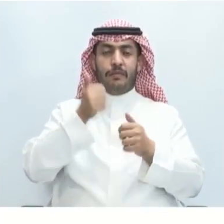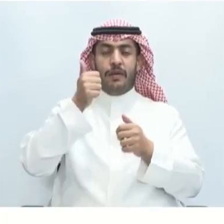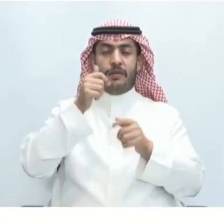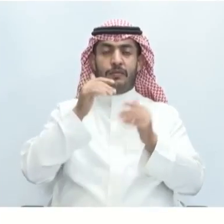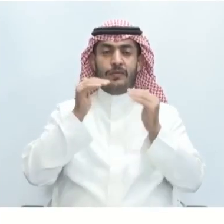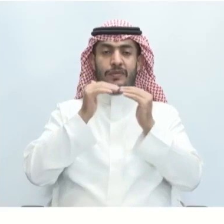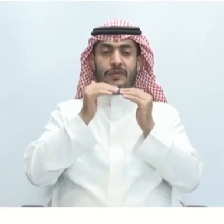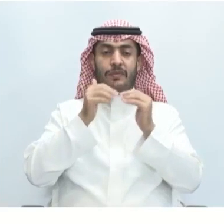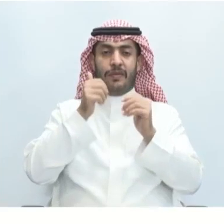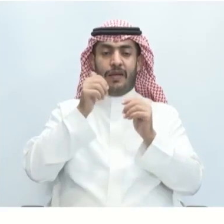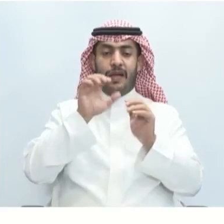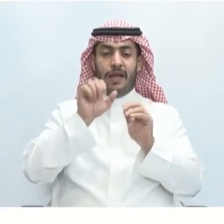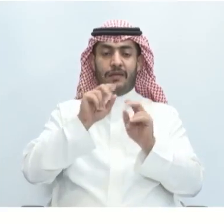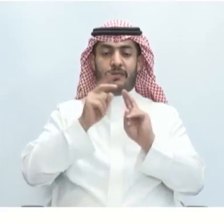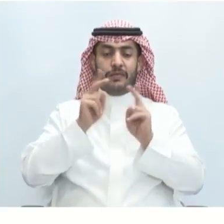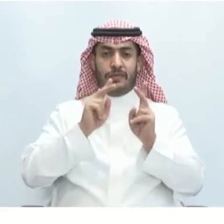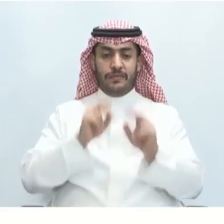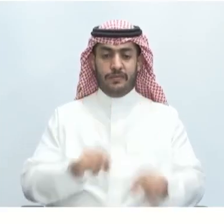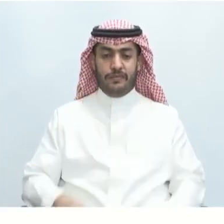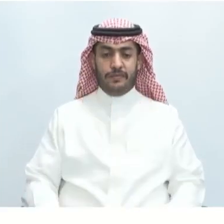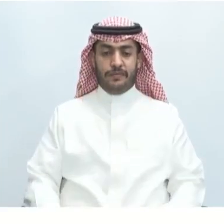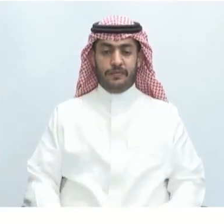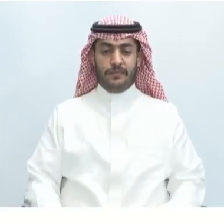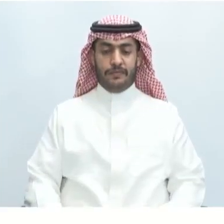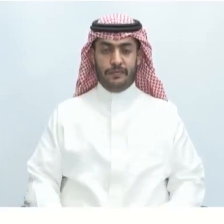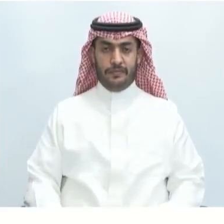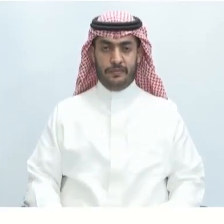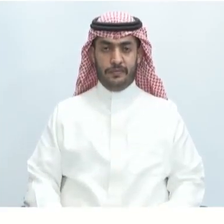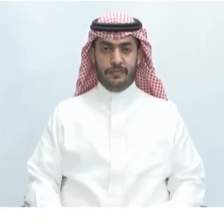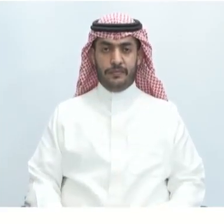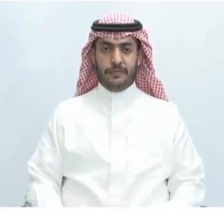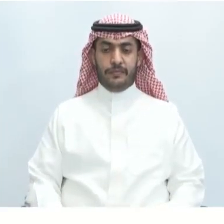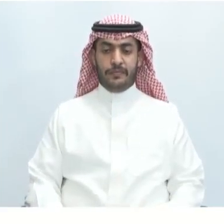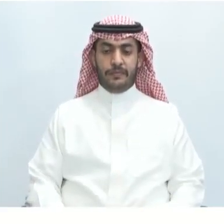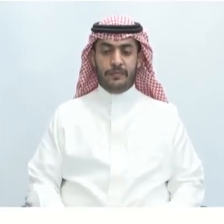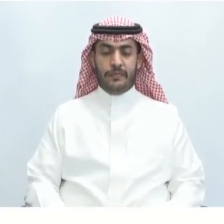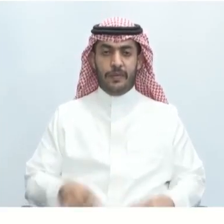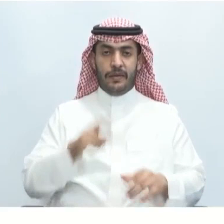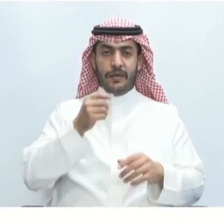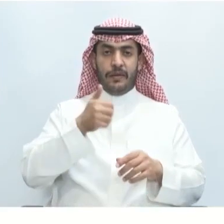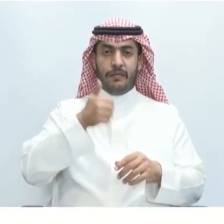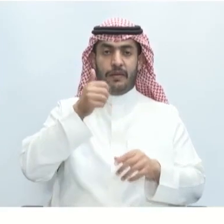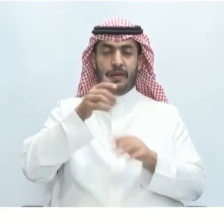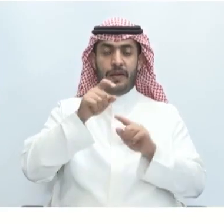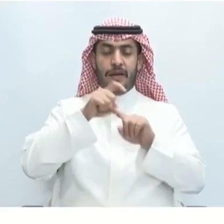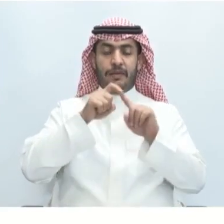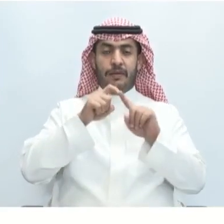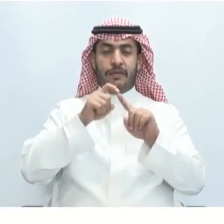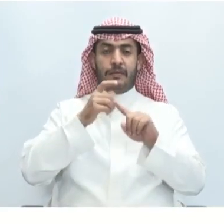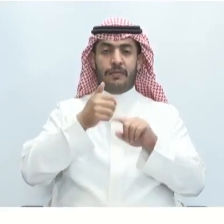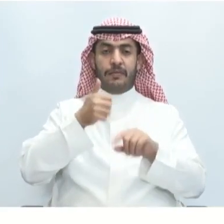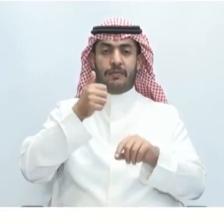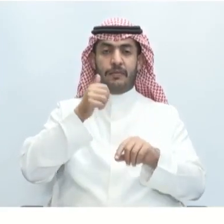مساوي لحجزات المسافرين بمعنى لا بد ان لا يتجاوز هذه النسبه